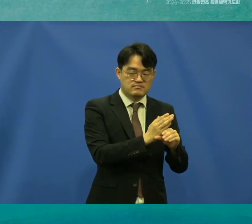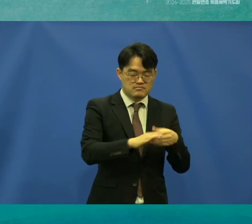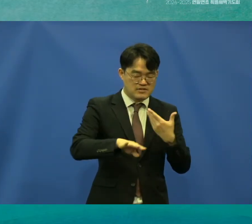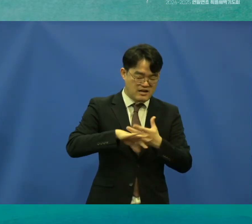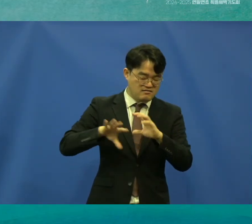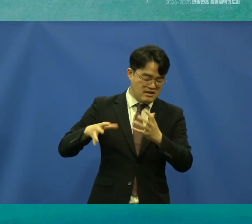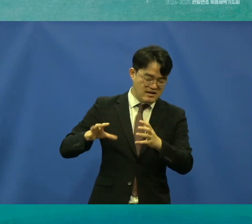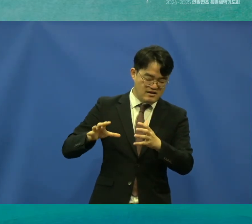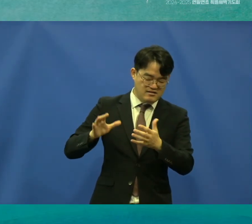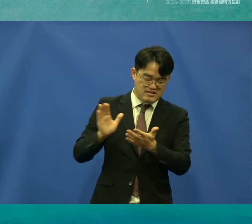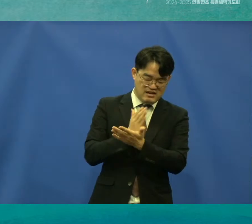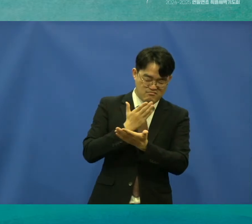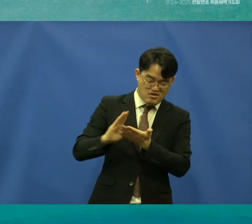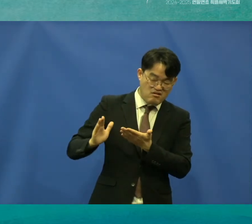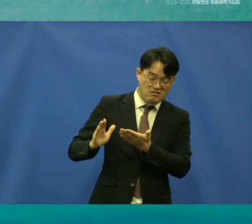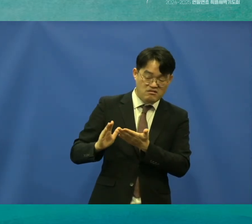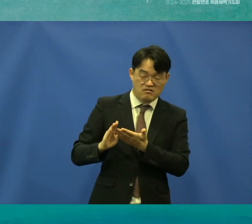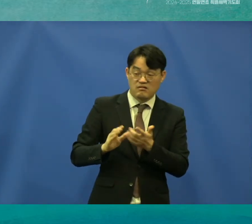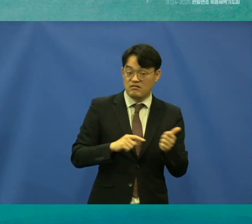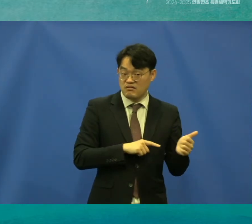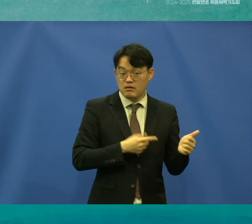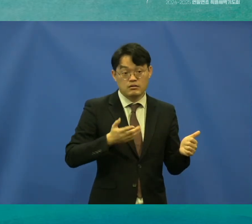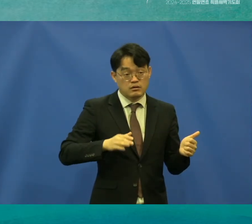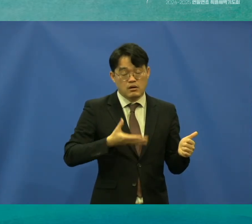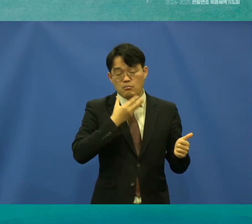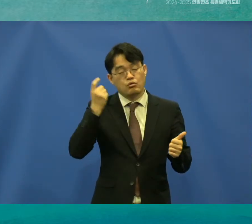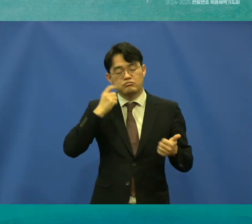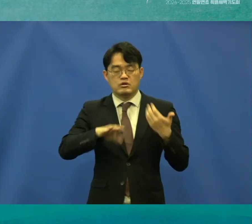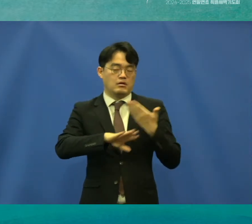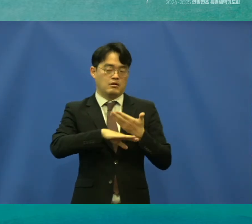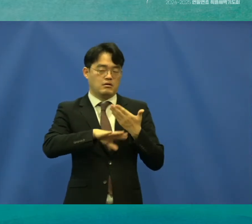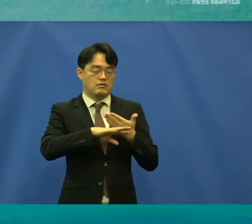복음은 그 경계선을 다 뛰어넘어 버려요.